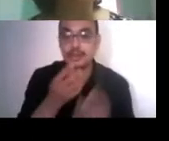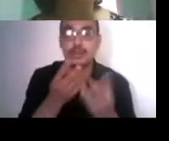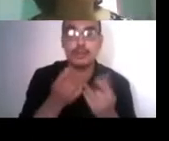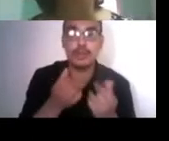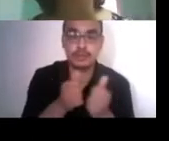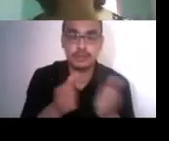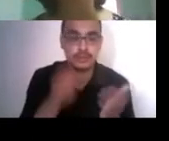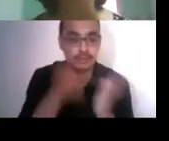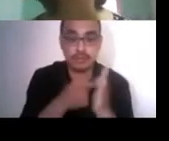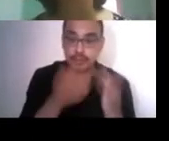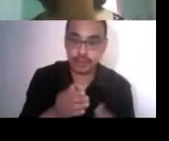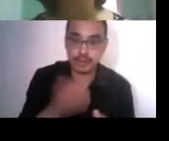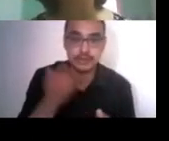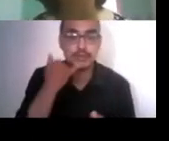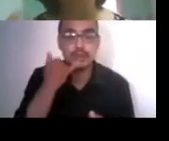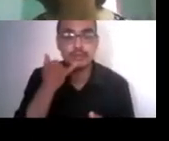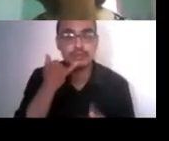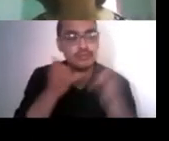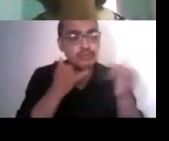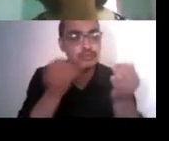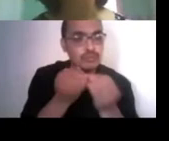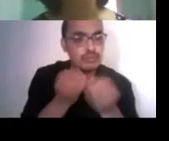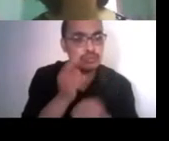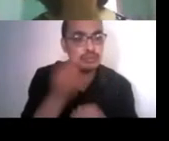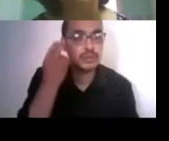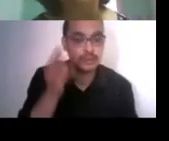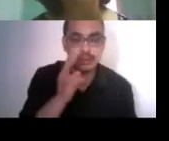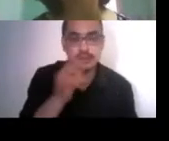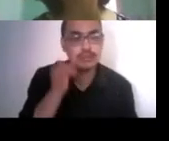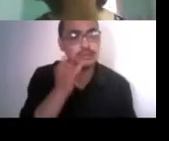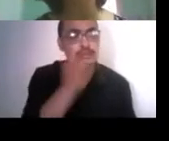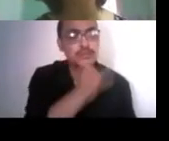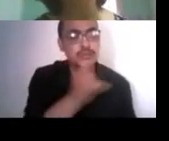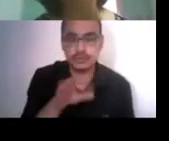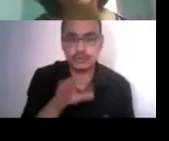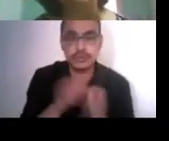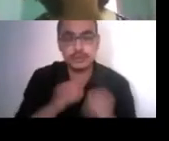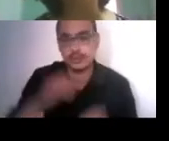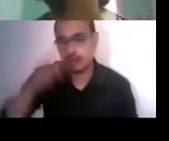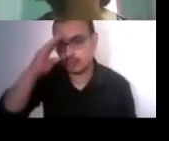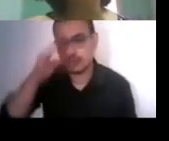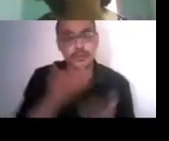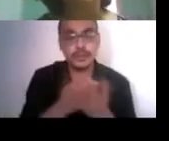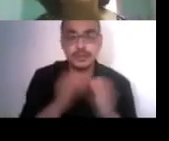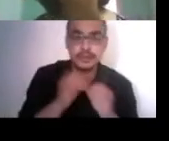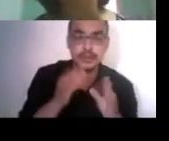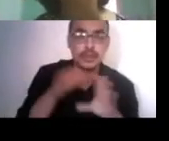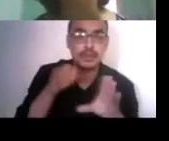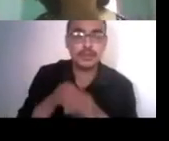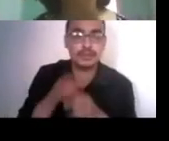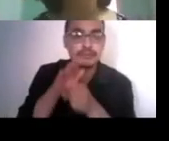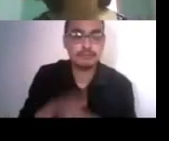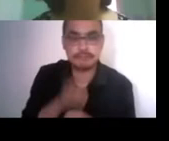प्रस्तुत गर्नुभयो फोन रेकर्ड गरेको यति थियो, त्यस्तो फोन रेकर्ड नभएको, पुलिसमा नआएको, घरभित्रै दबाएर